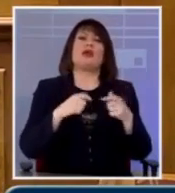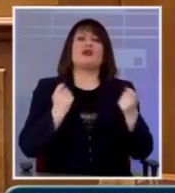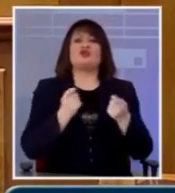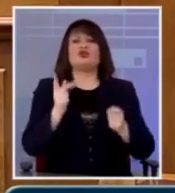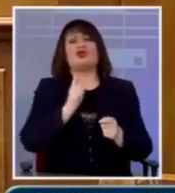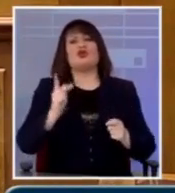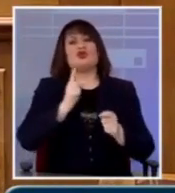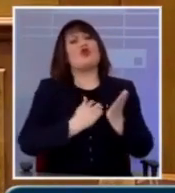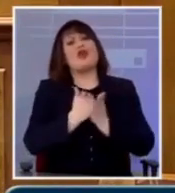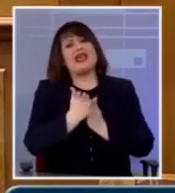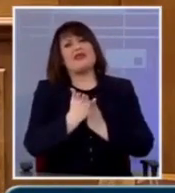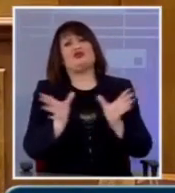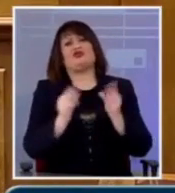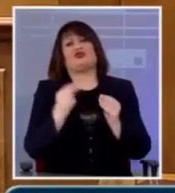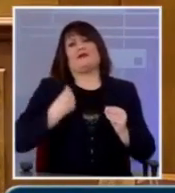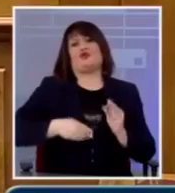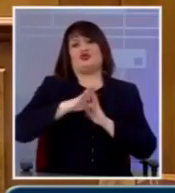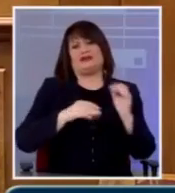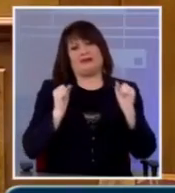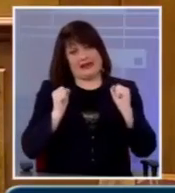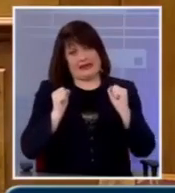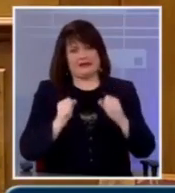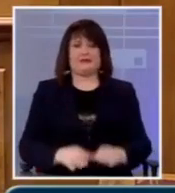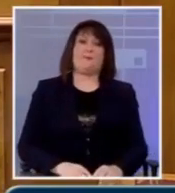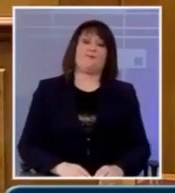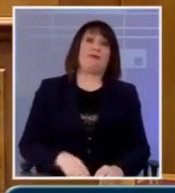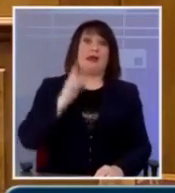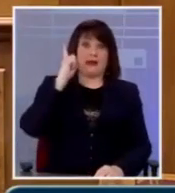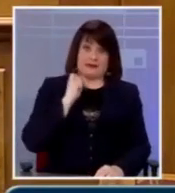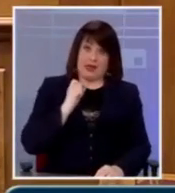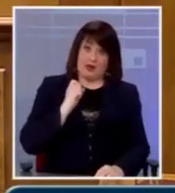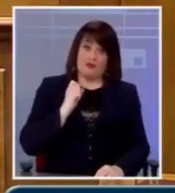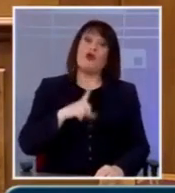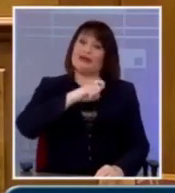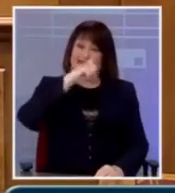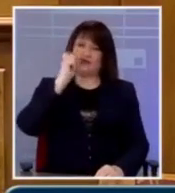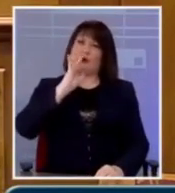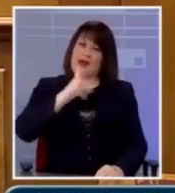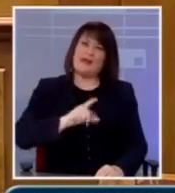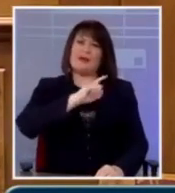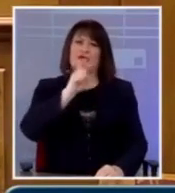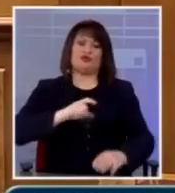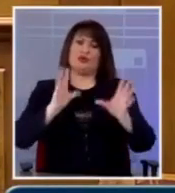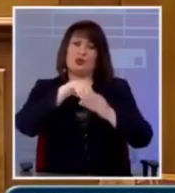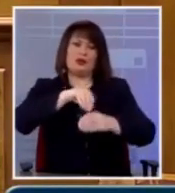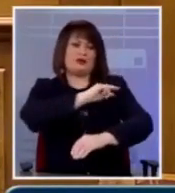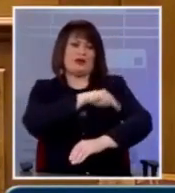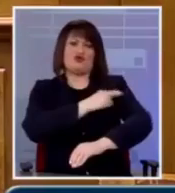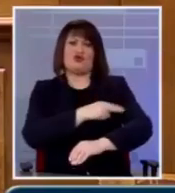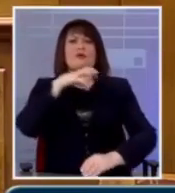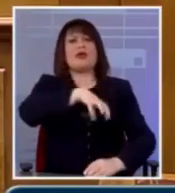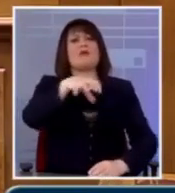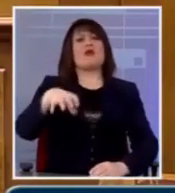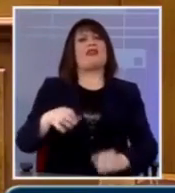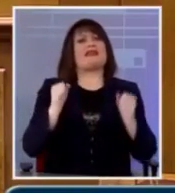κοινωνικού ήθους στο δημόσιο σύστημα υγείας. Ξέρουμε από πρώτο χέρι τη δύσκολη καθημερινότητα των νοσοκομείων και των υπόλοιπων μονάδων